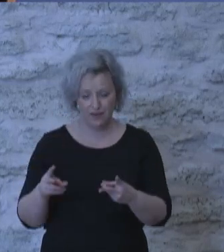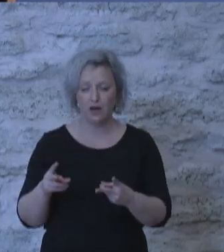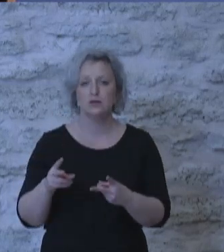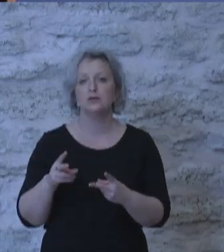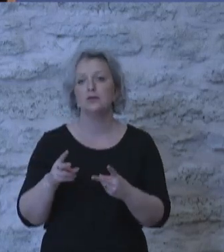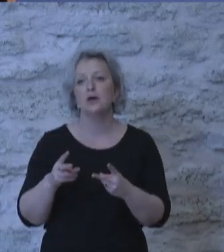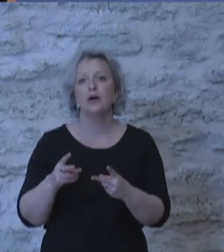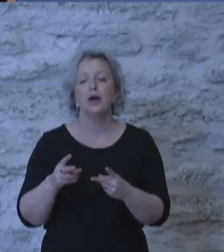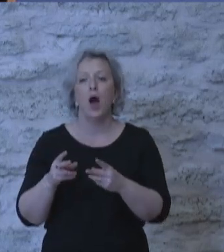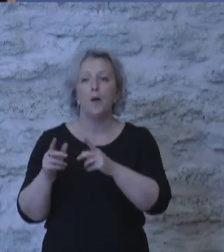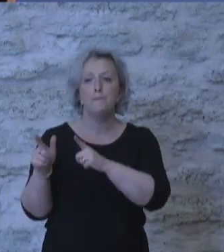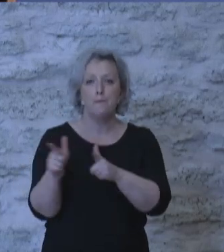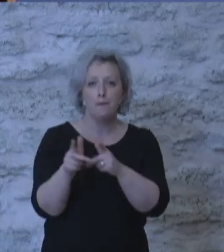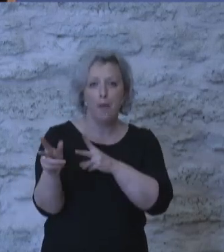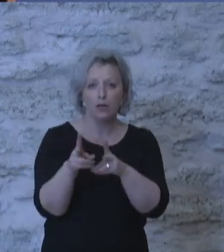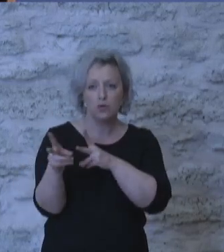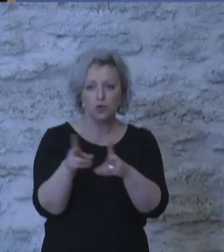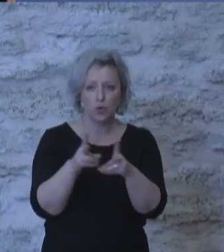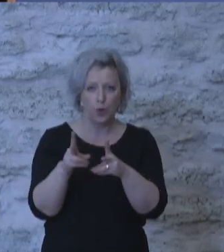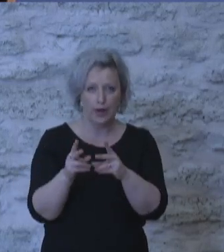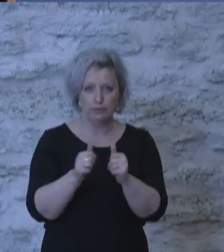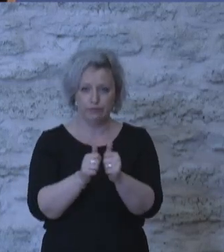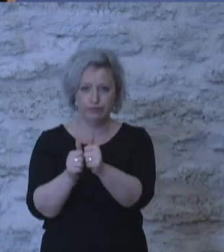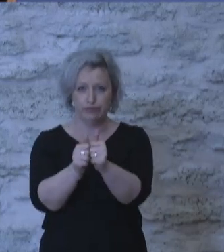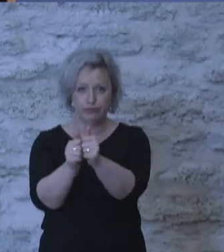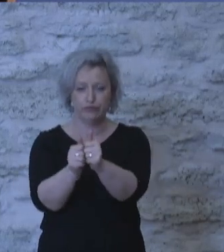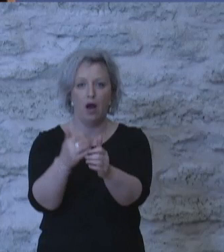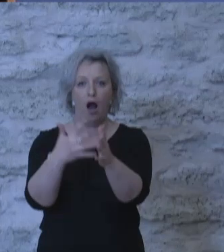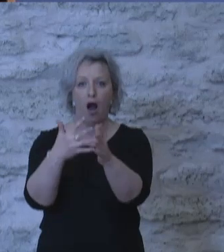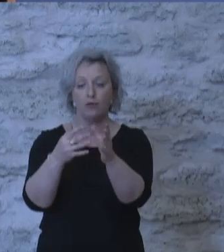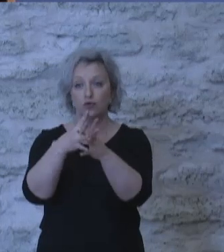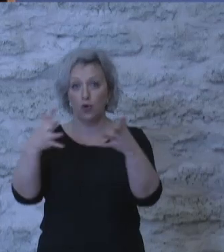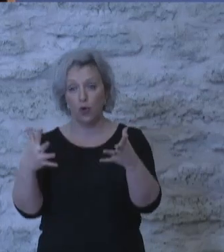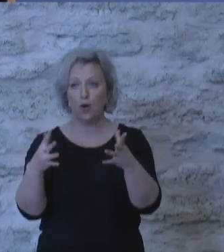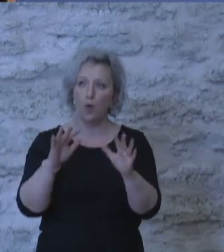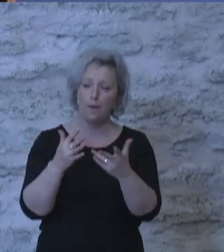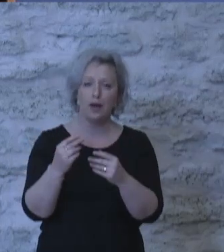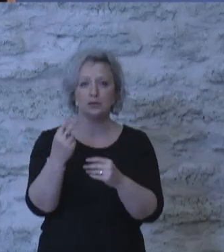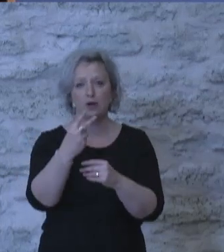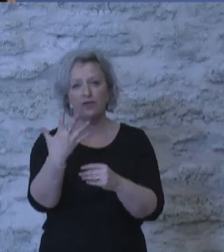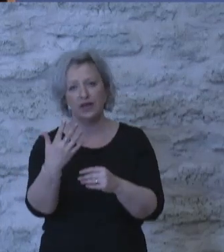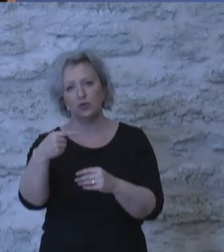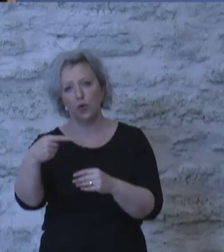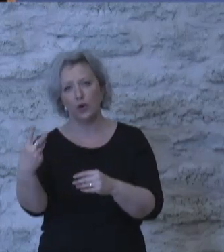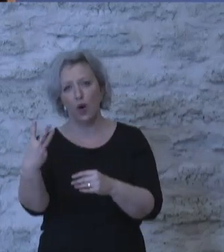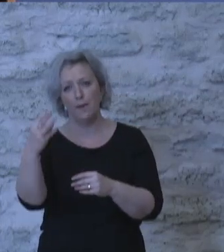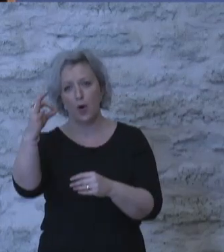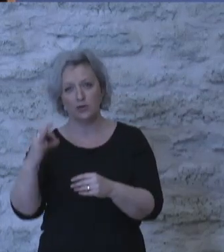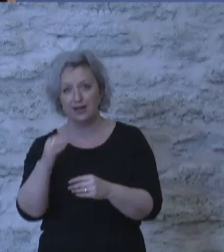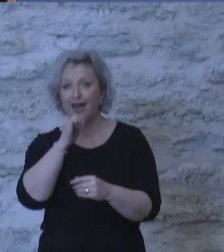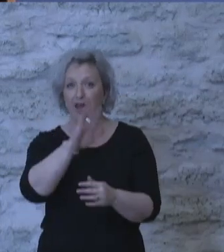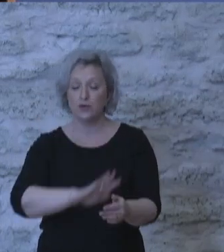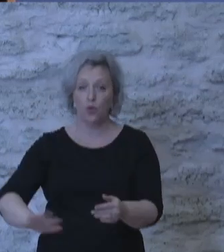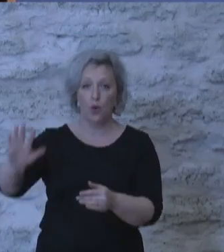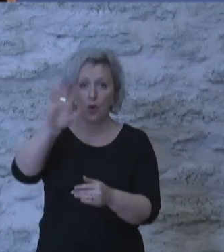patrullide arve. No suurus järg 25-30%. Üleestiliselt see tähendab seda, et meil on vaja